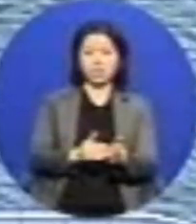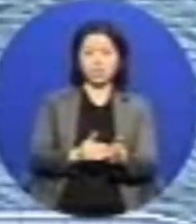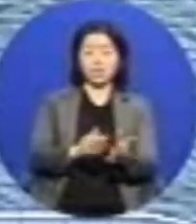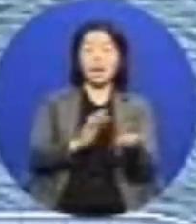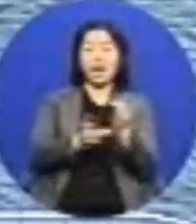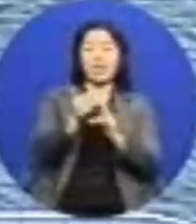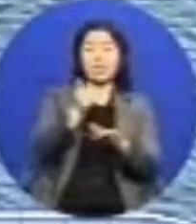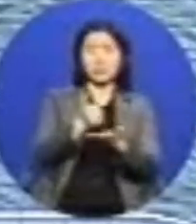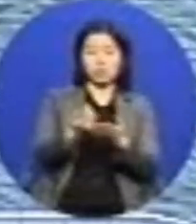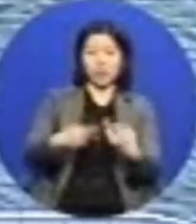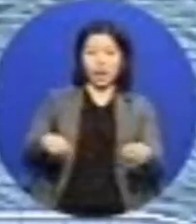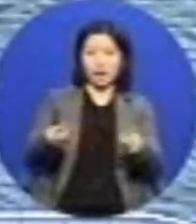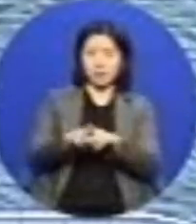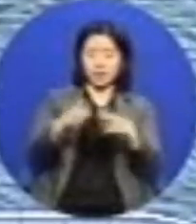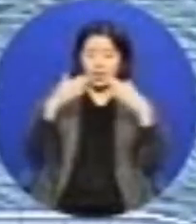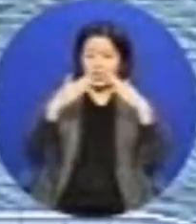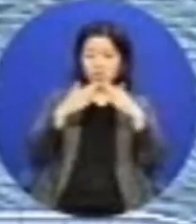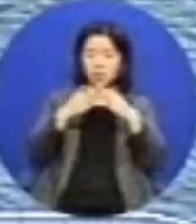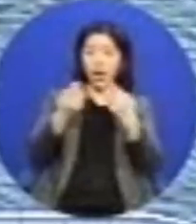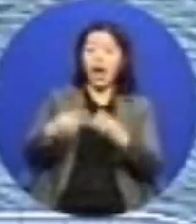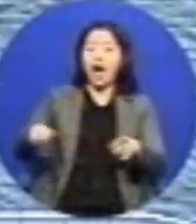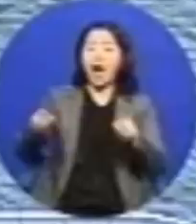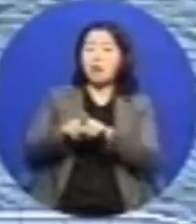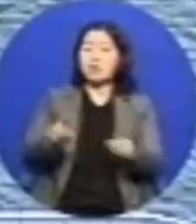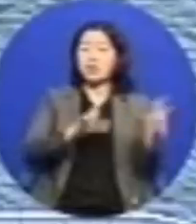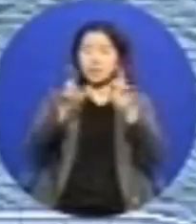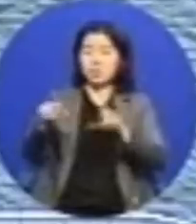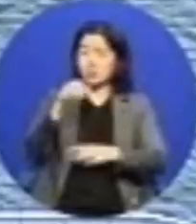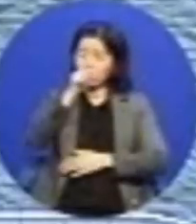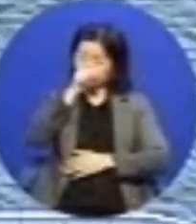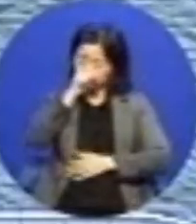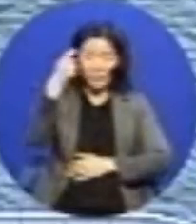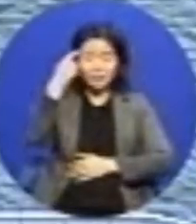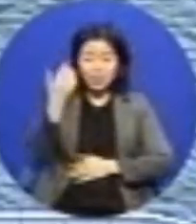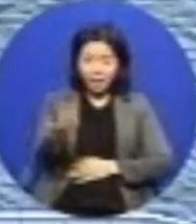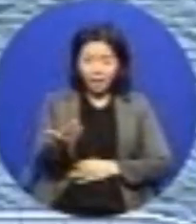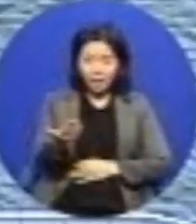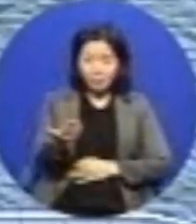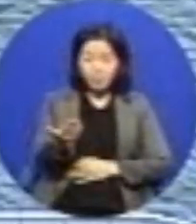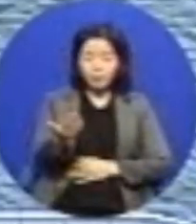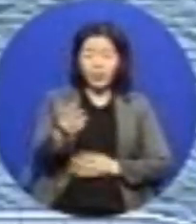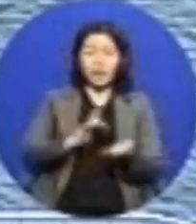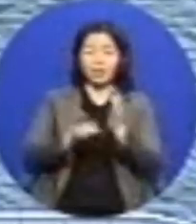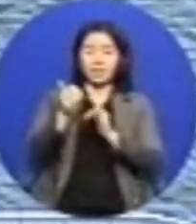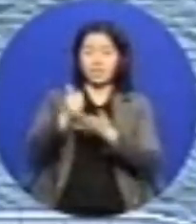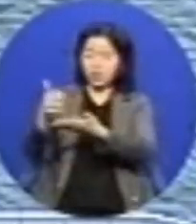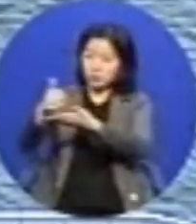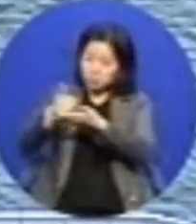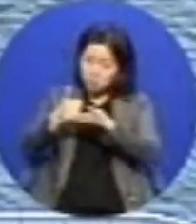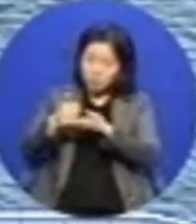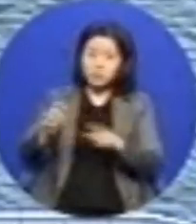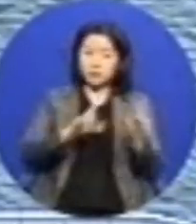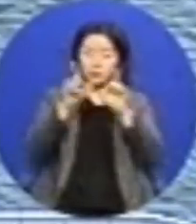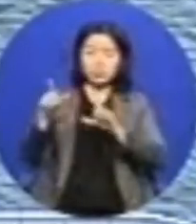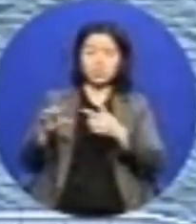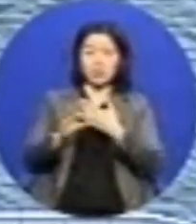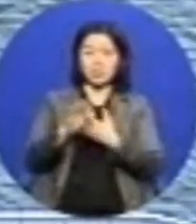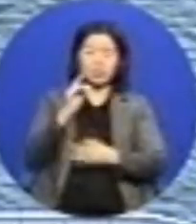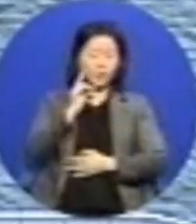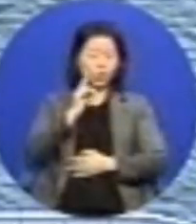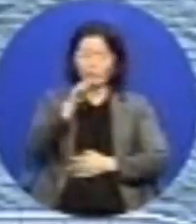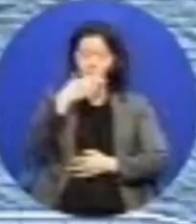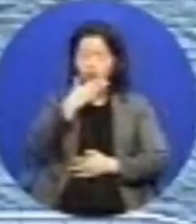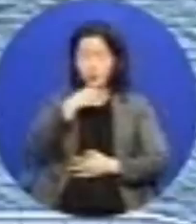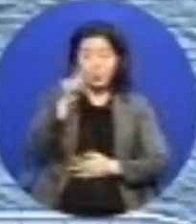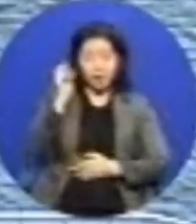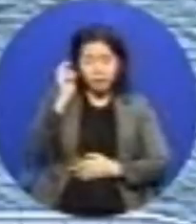예수님과 함께 집에 같이 사시면 좋으시겠어요 예수님 모시고 살 만 너무 너무 행복하시겠어요 니까